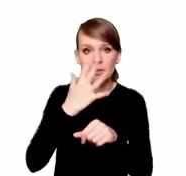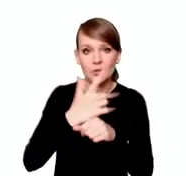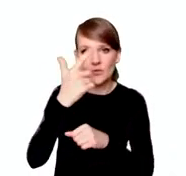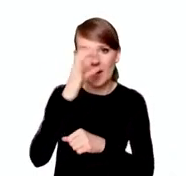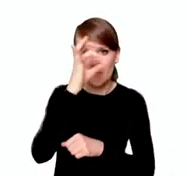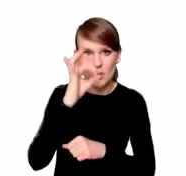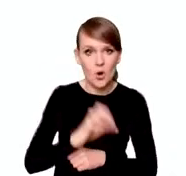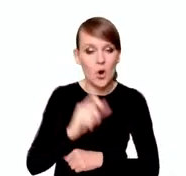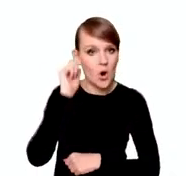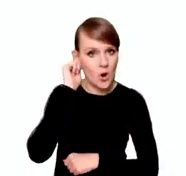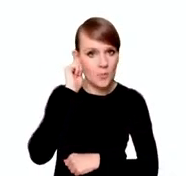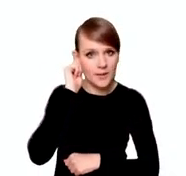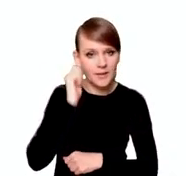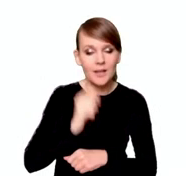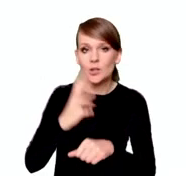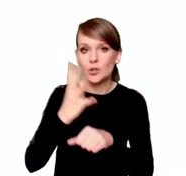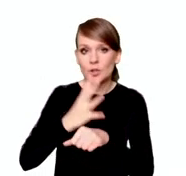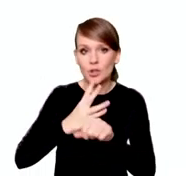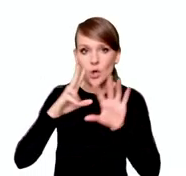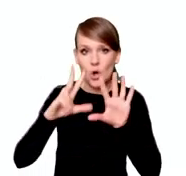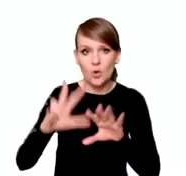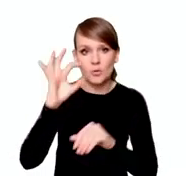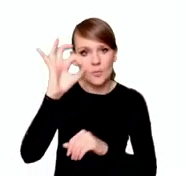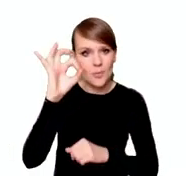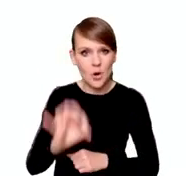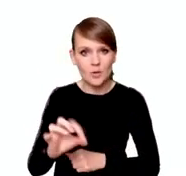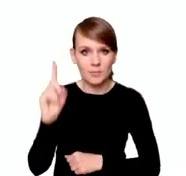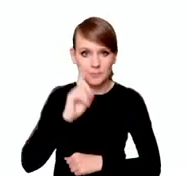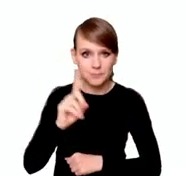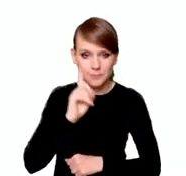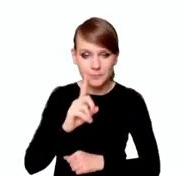kobiet, 48% mężczyzn.